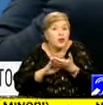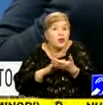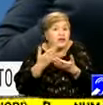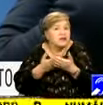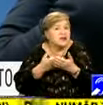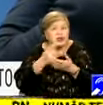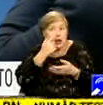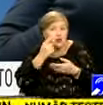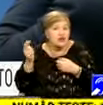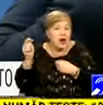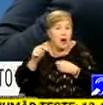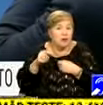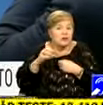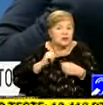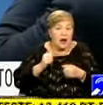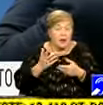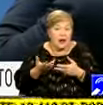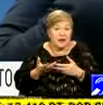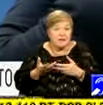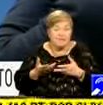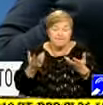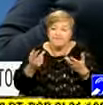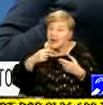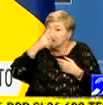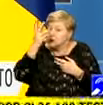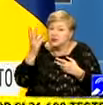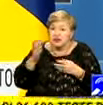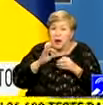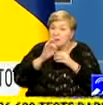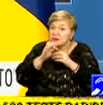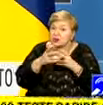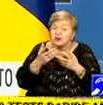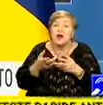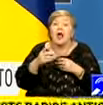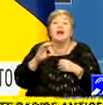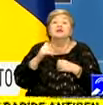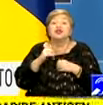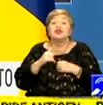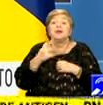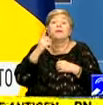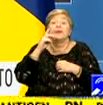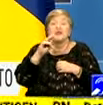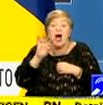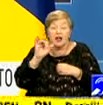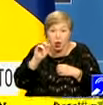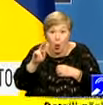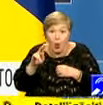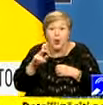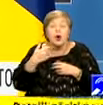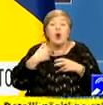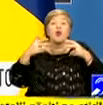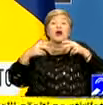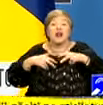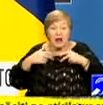Nu putem înțelege cum măsurile și acțiunile NATO și ale Ucrainei